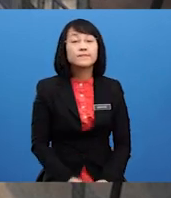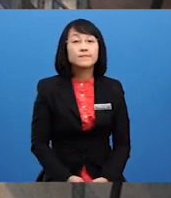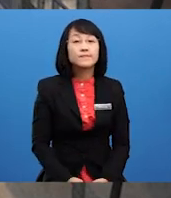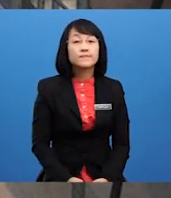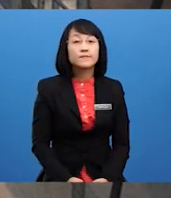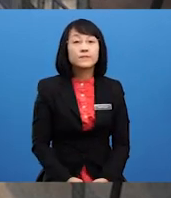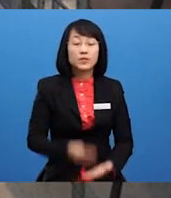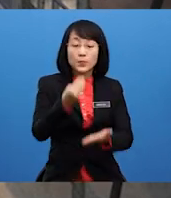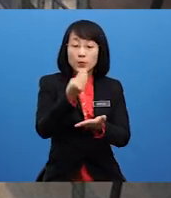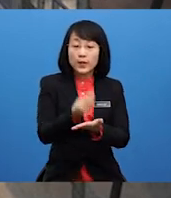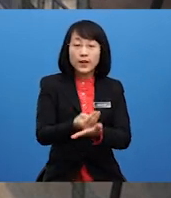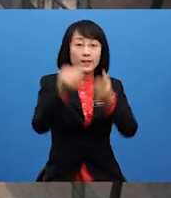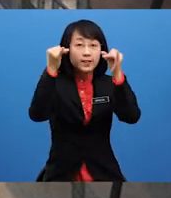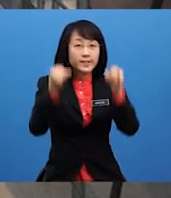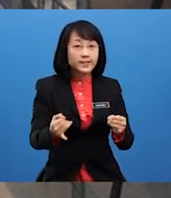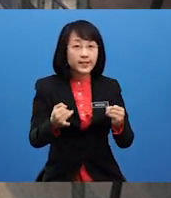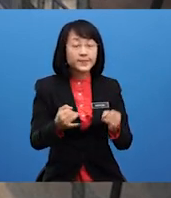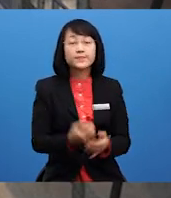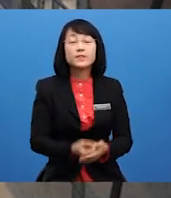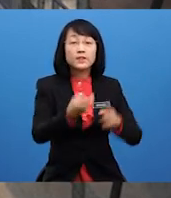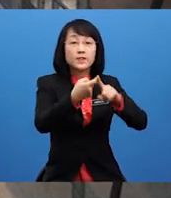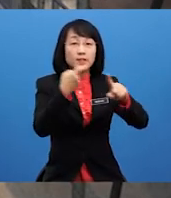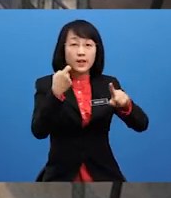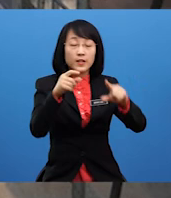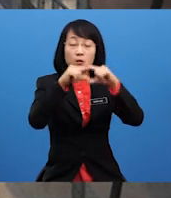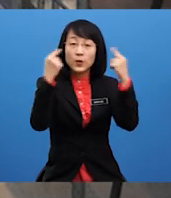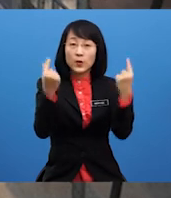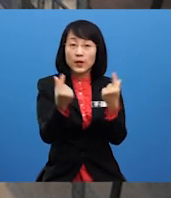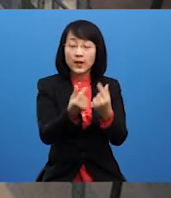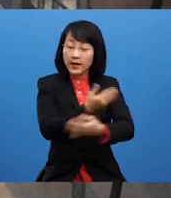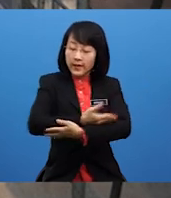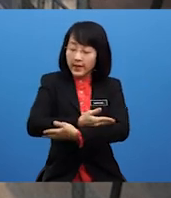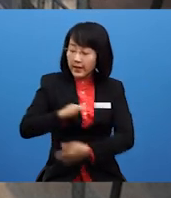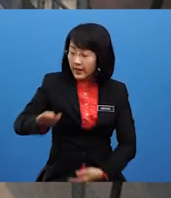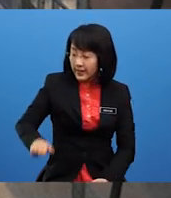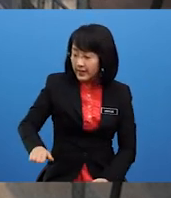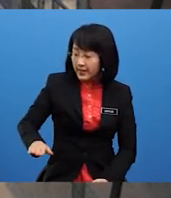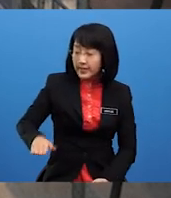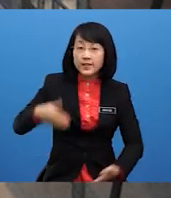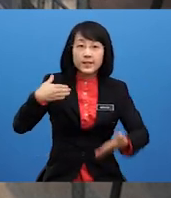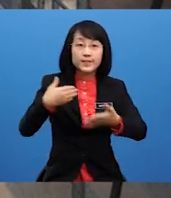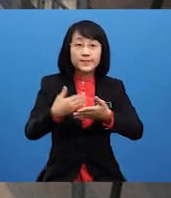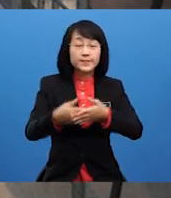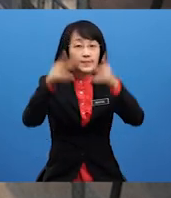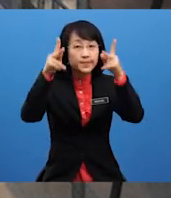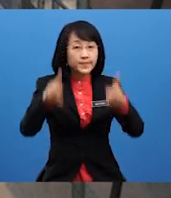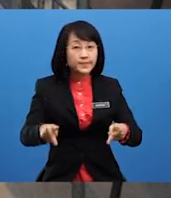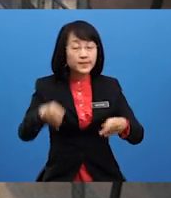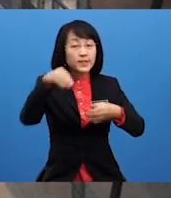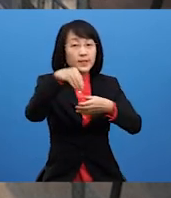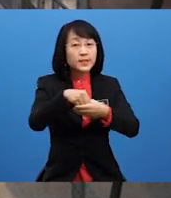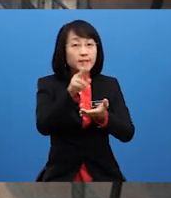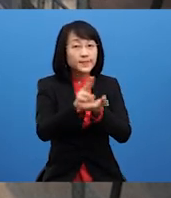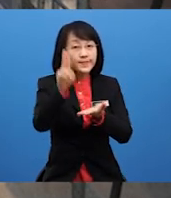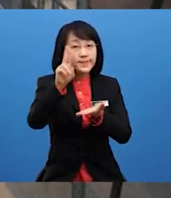modal insan adalah dari golongan anak-anak kecil sehinggalah para pelajar di institusi